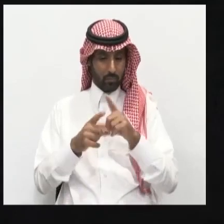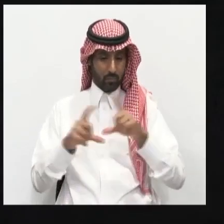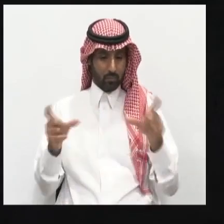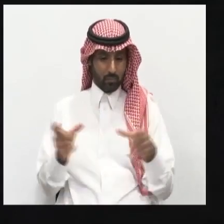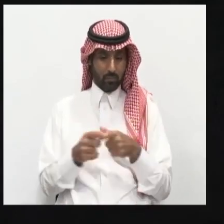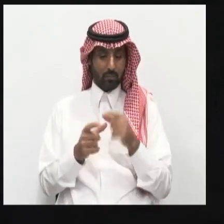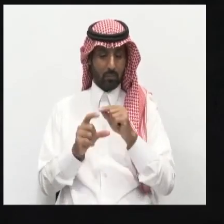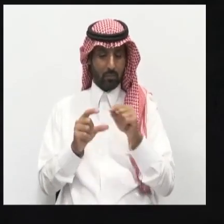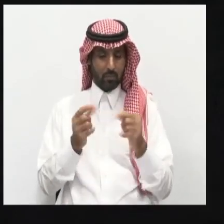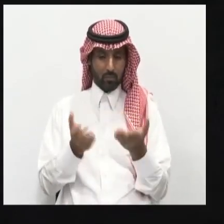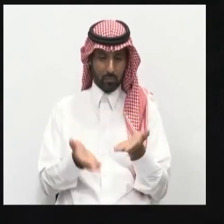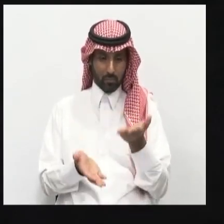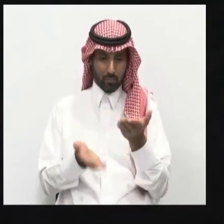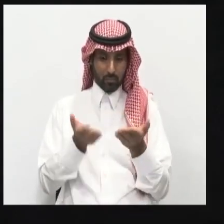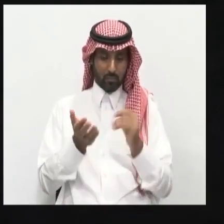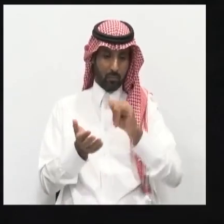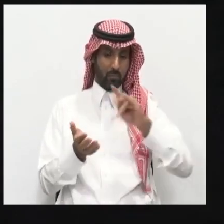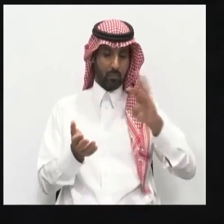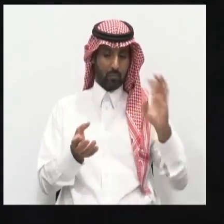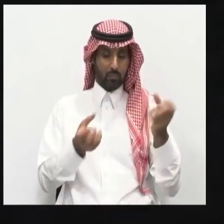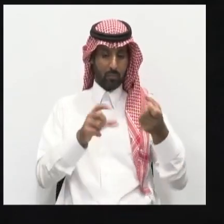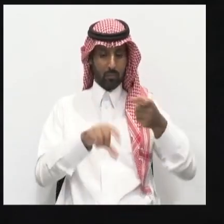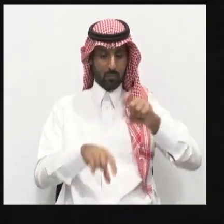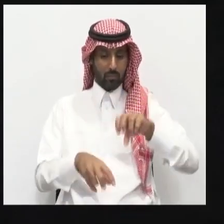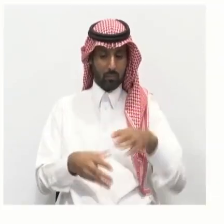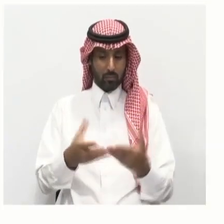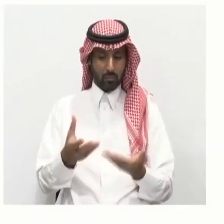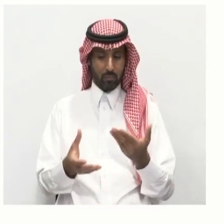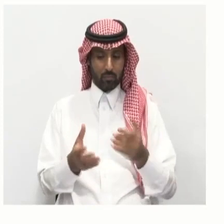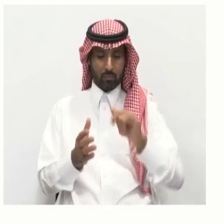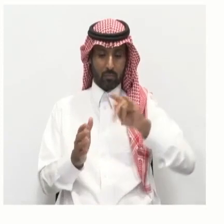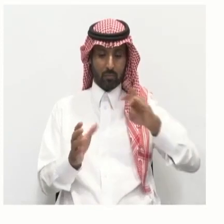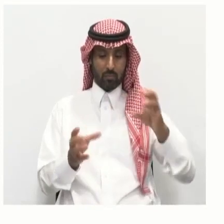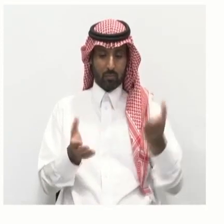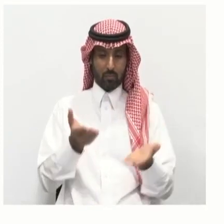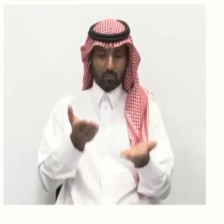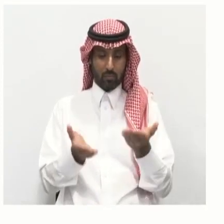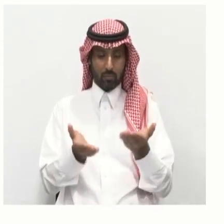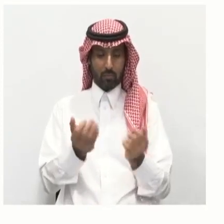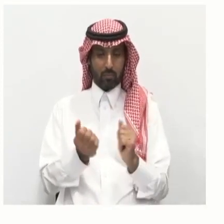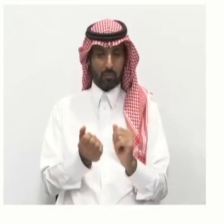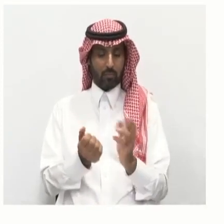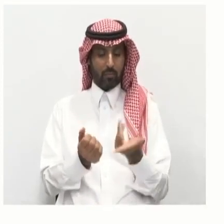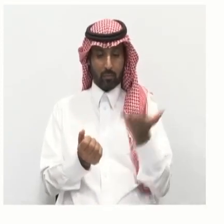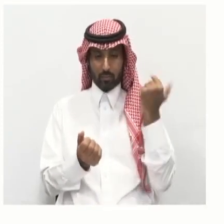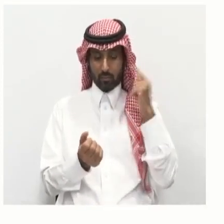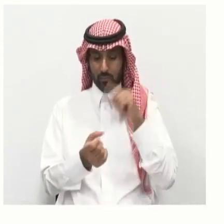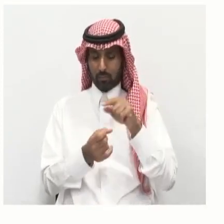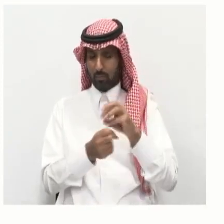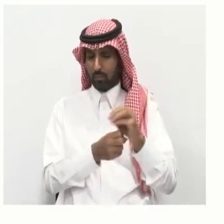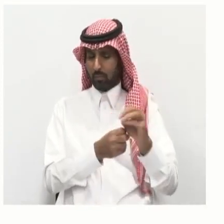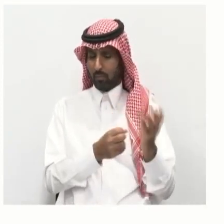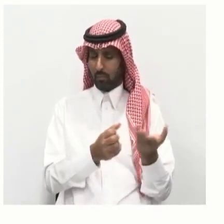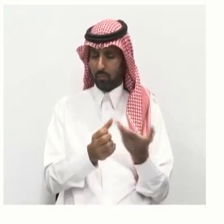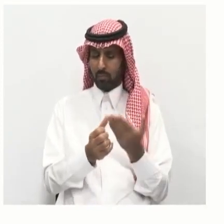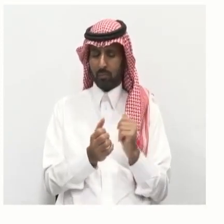لابد ان نوزن المعادله لا بد ان نوزن المعادله وزن المعادله احنا تعرفنا على وزن المعادله وتمرس على وزن المعادله